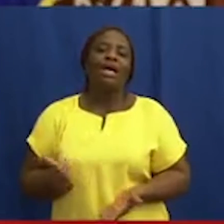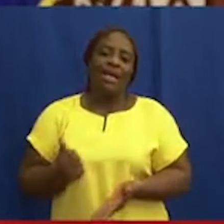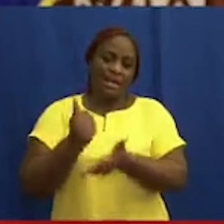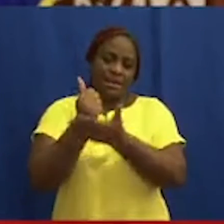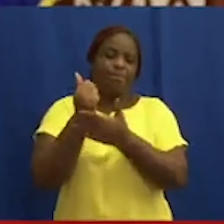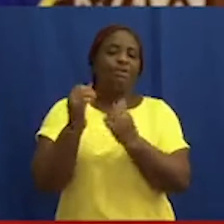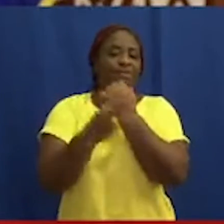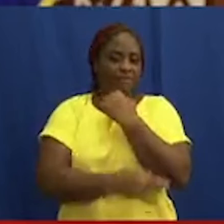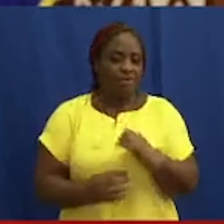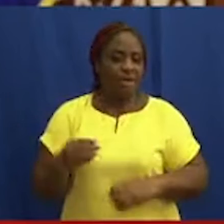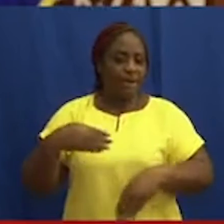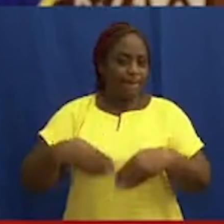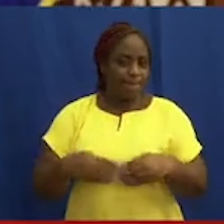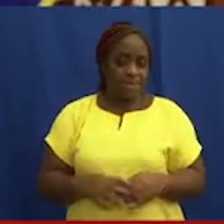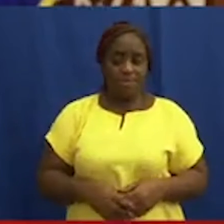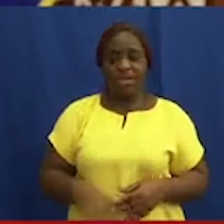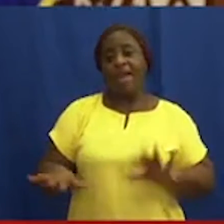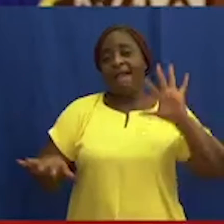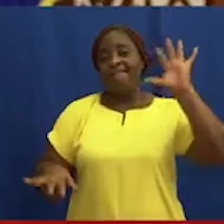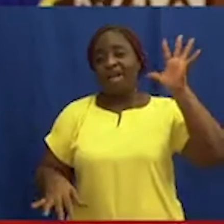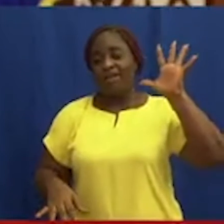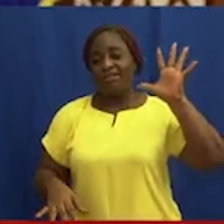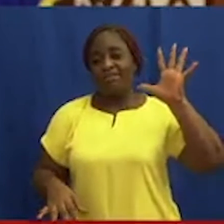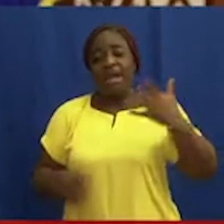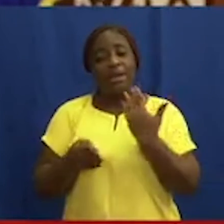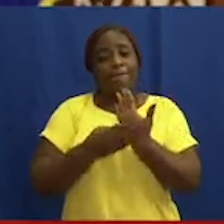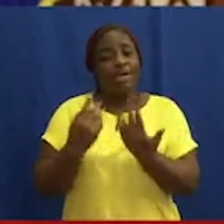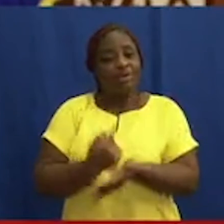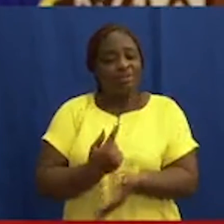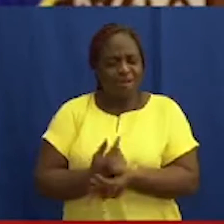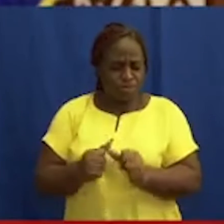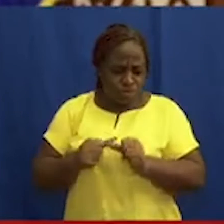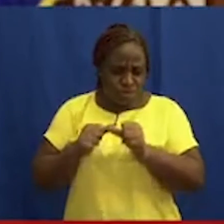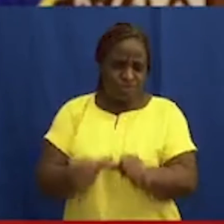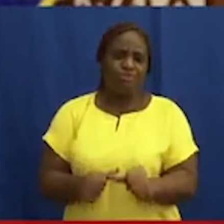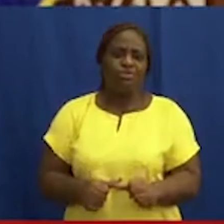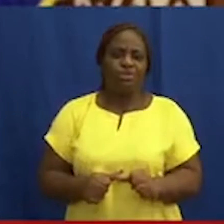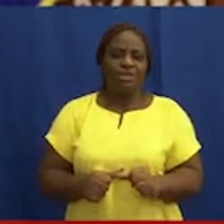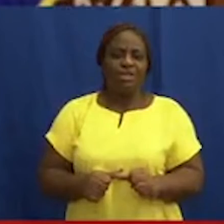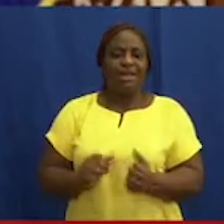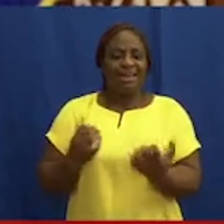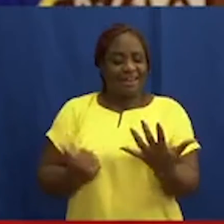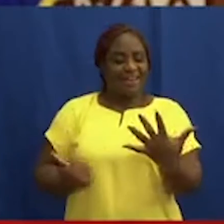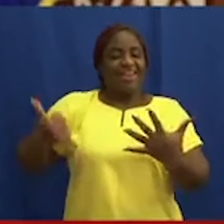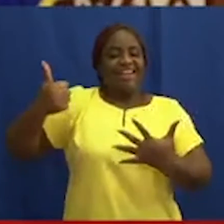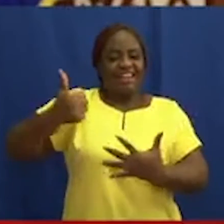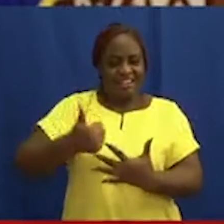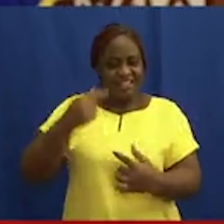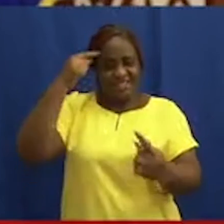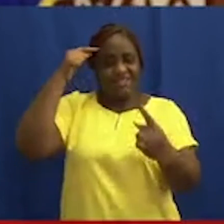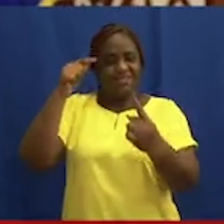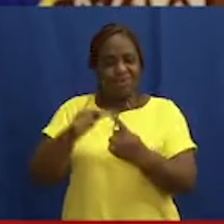zai taimaka wajen ganin cewa darajar kudin Ghana ya tsaya yadda ya kamata. A